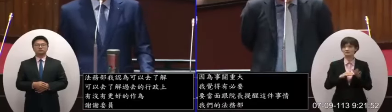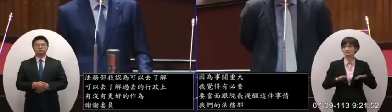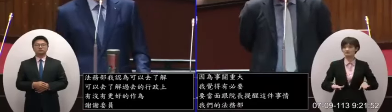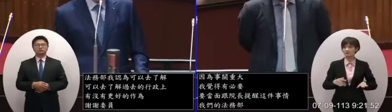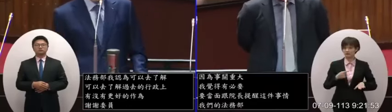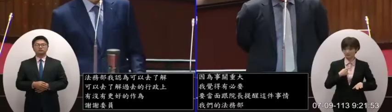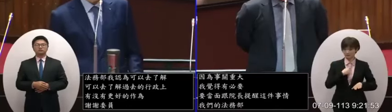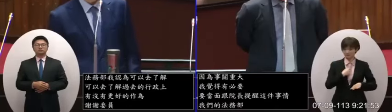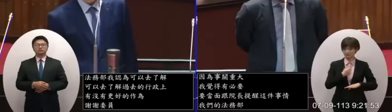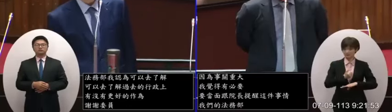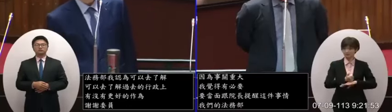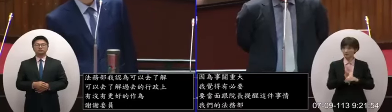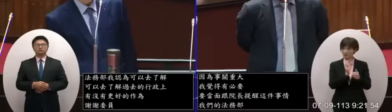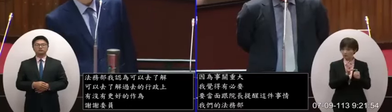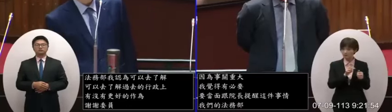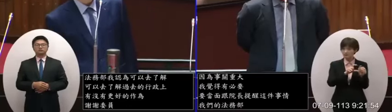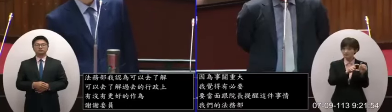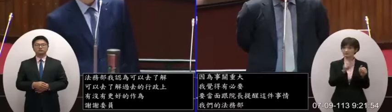题，